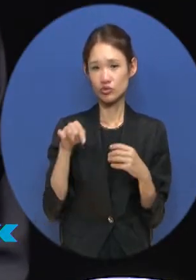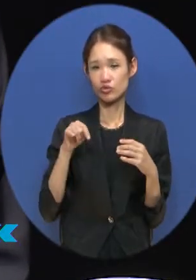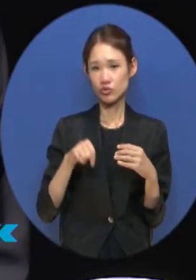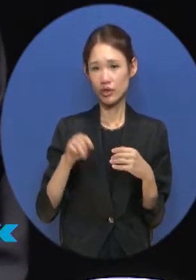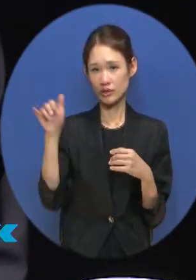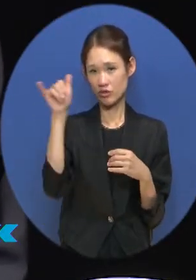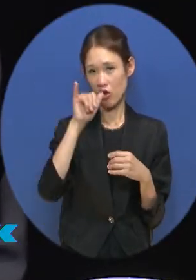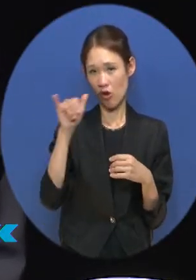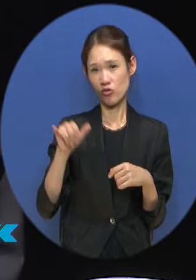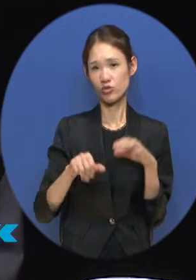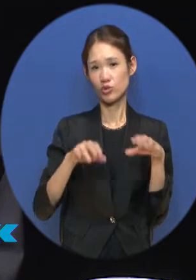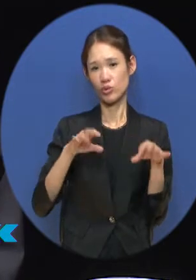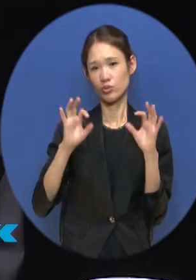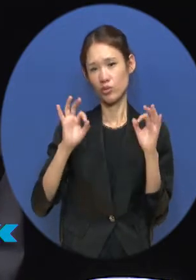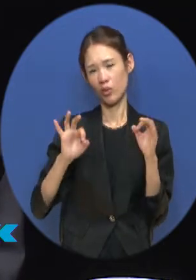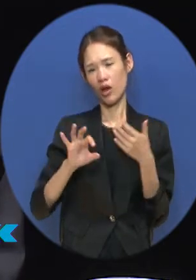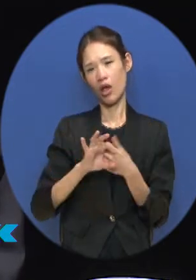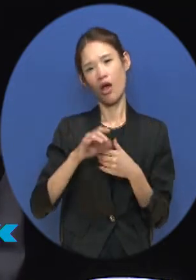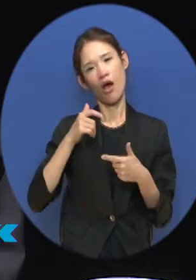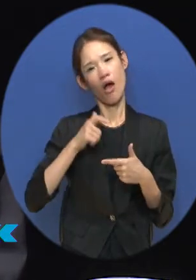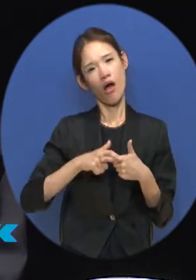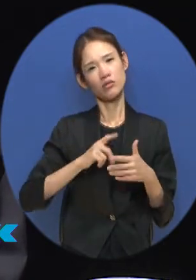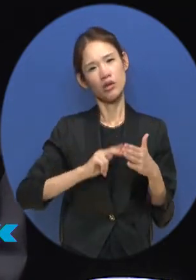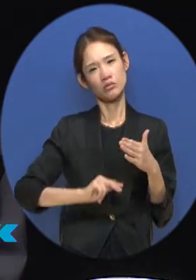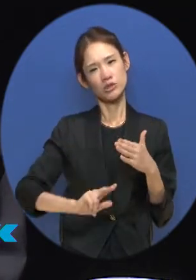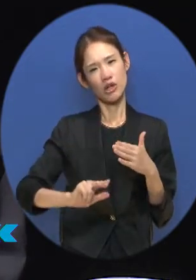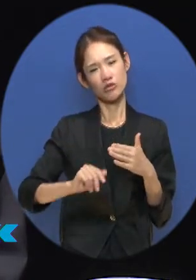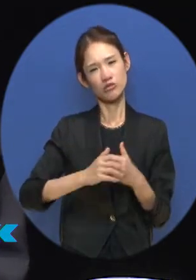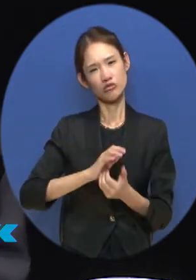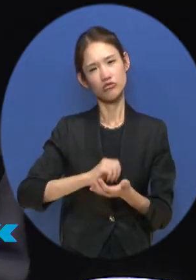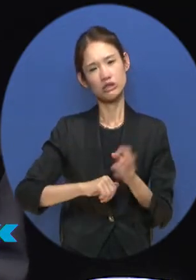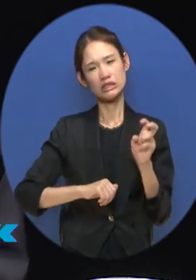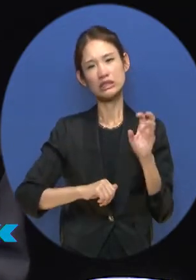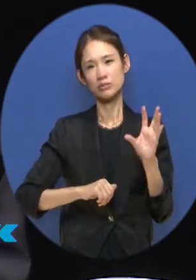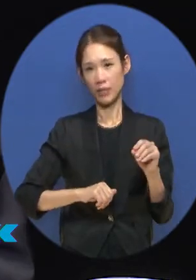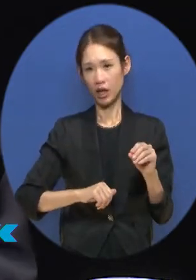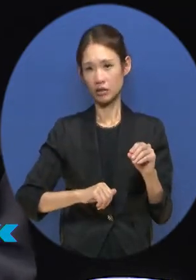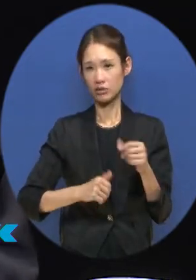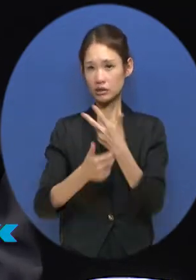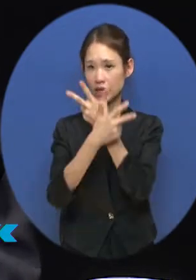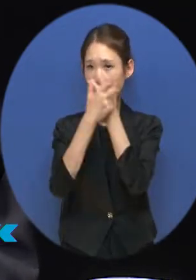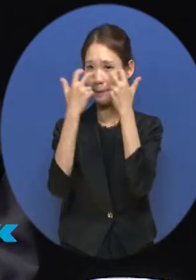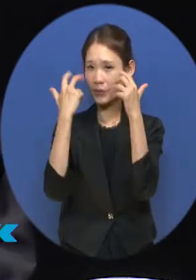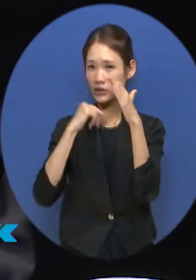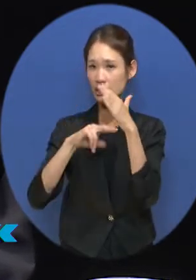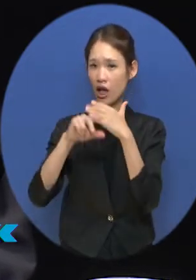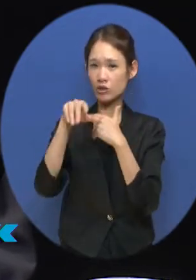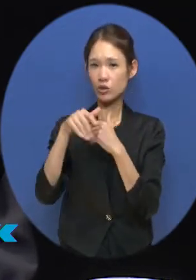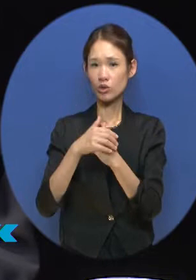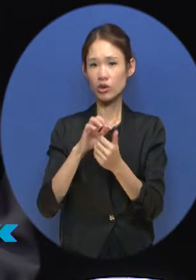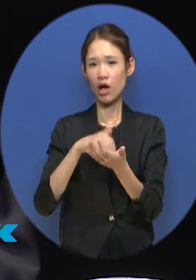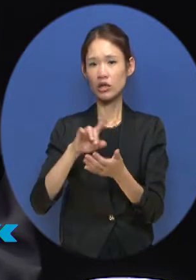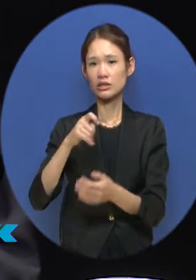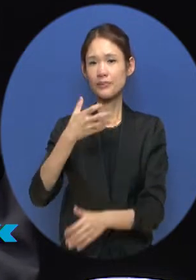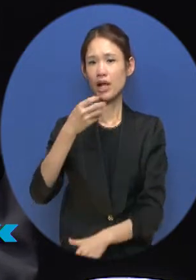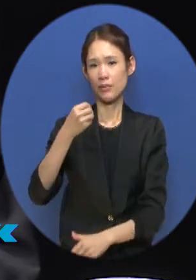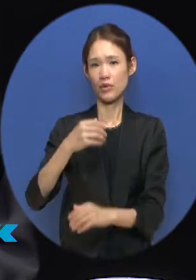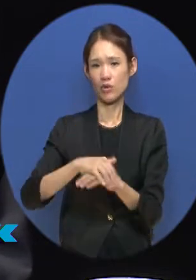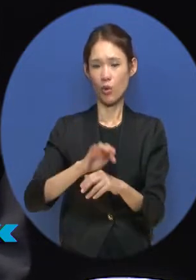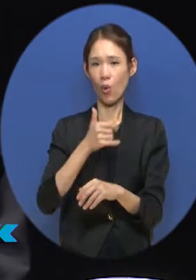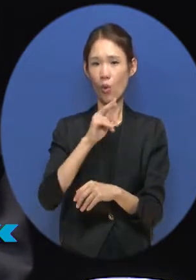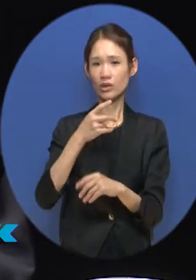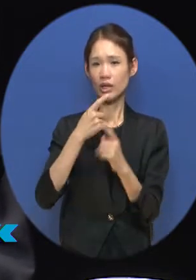그 중에서 이제 전국적으로 보면은 강남역이 뭐 20만, 뭐 잠실역이 하루 이제 18만, 홍대